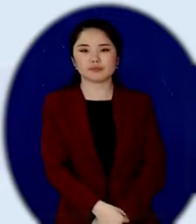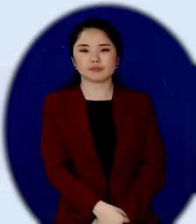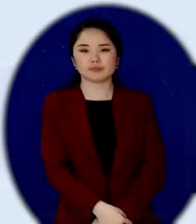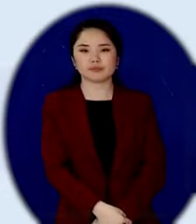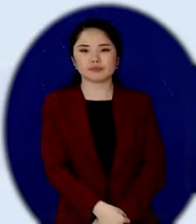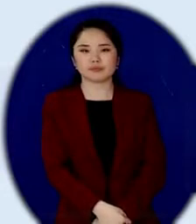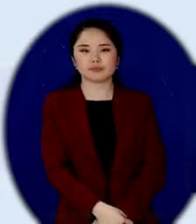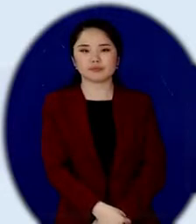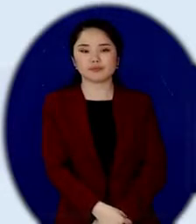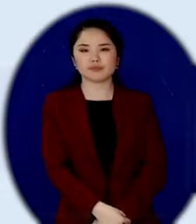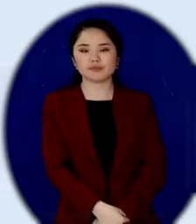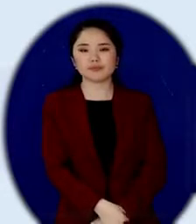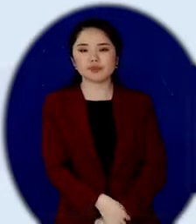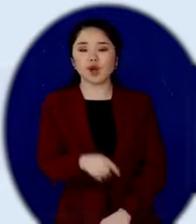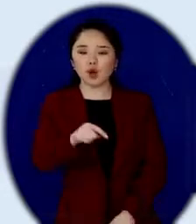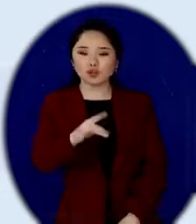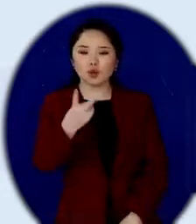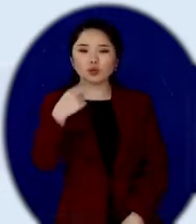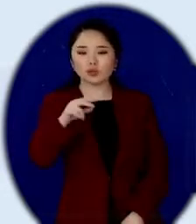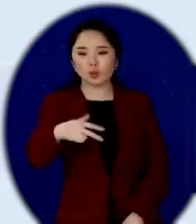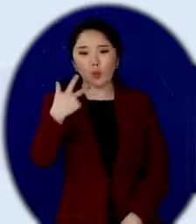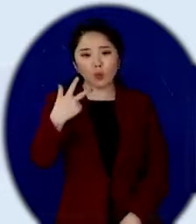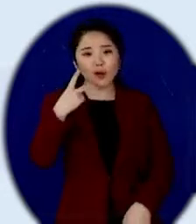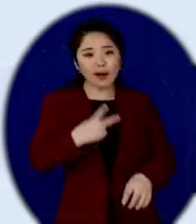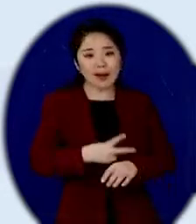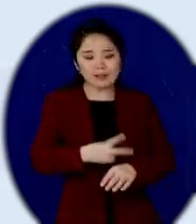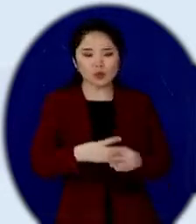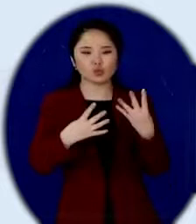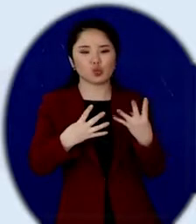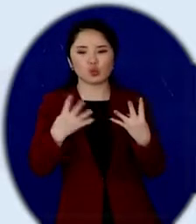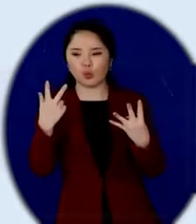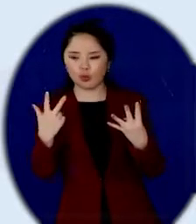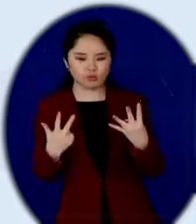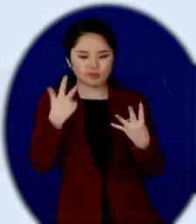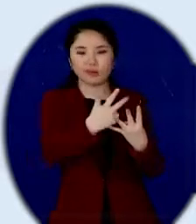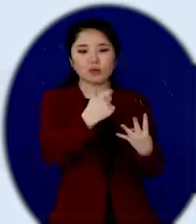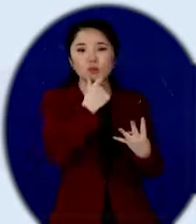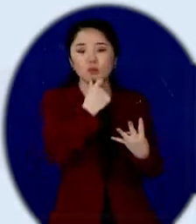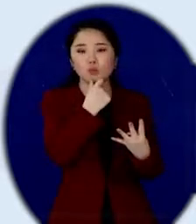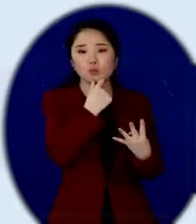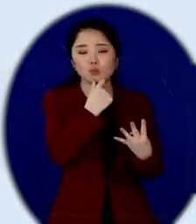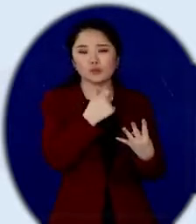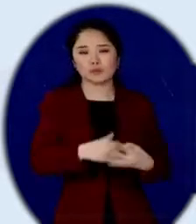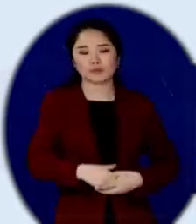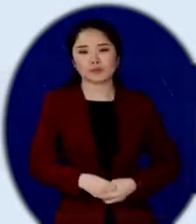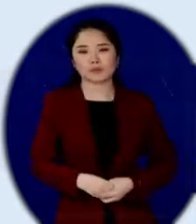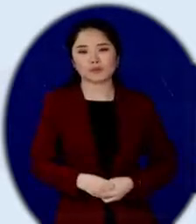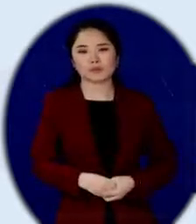хийлээ. Одоо үлдсэн энэ 3 харандаа 4 савнд тэнцүү хэмжээгээр орж болох болов?